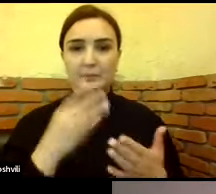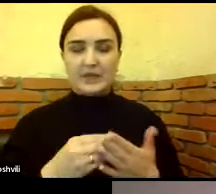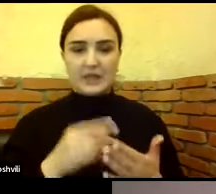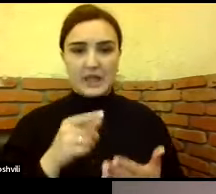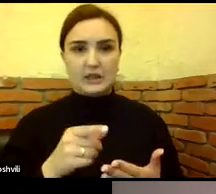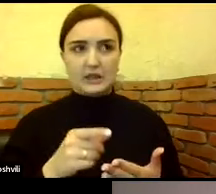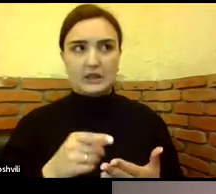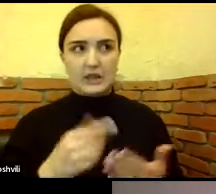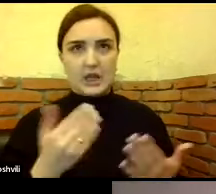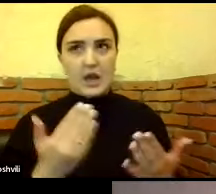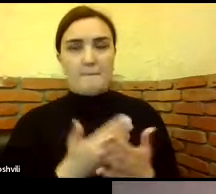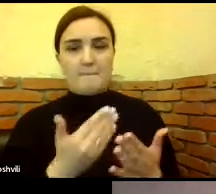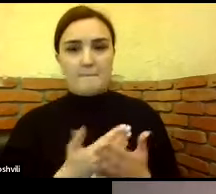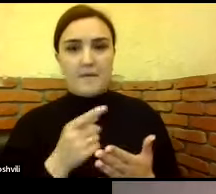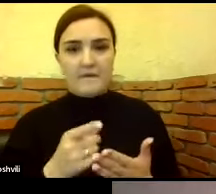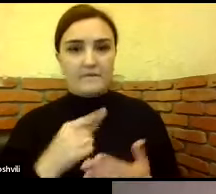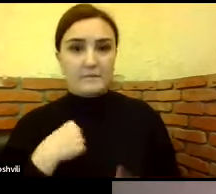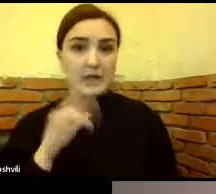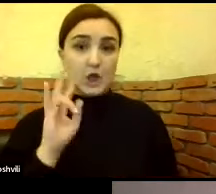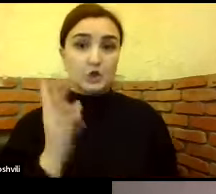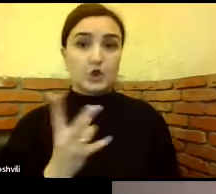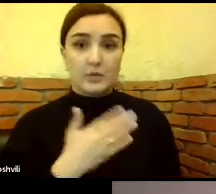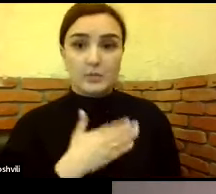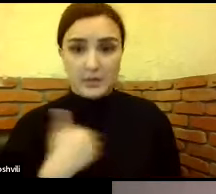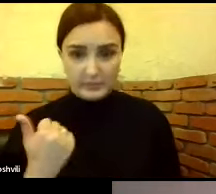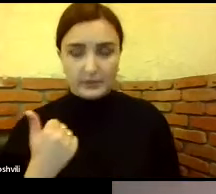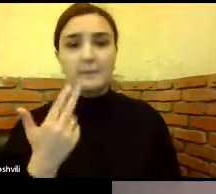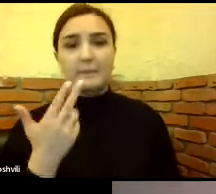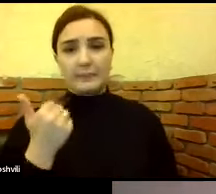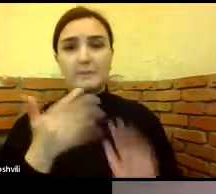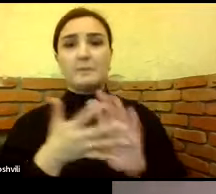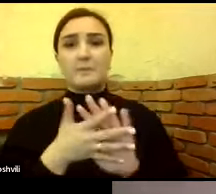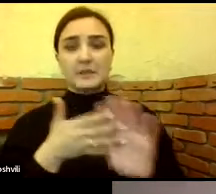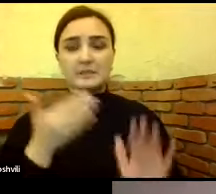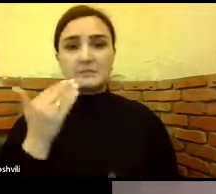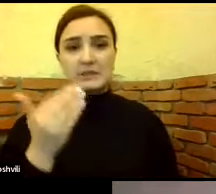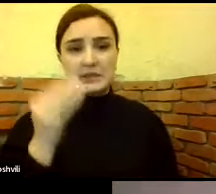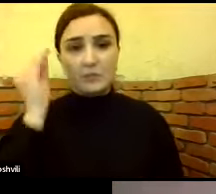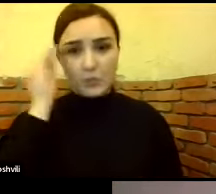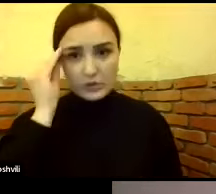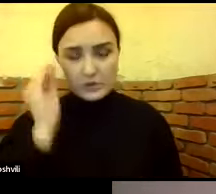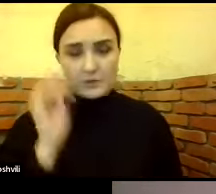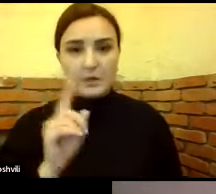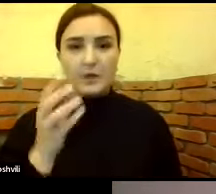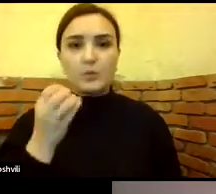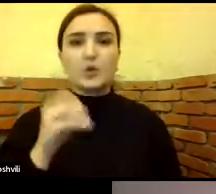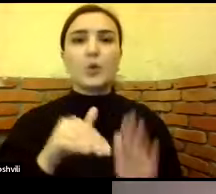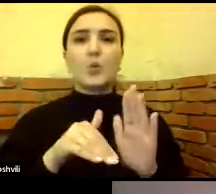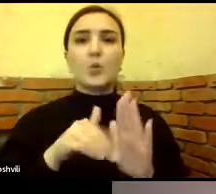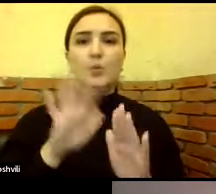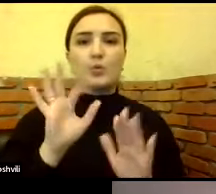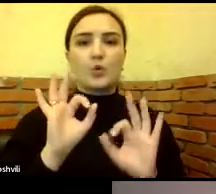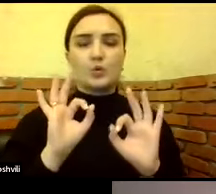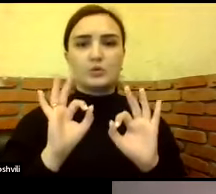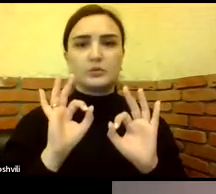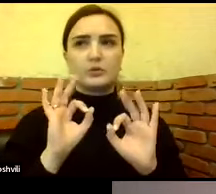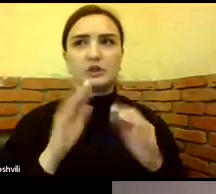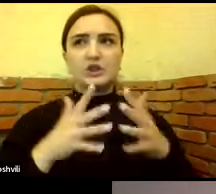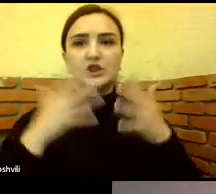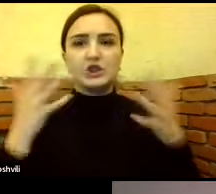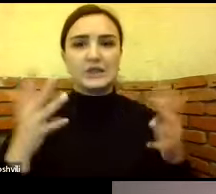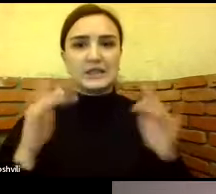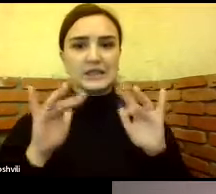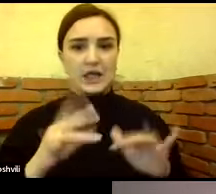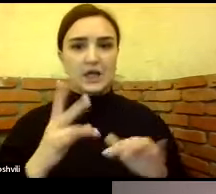ინტიმური ამბავი, რომელიც გაზეირებაც არ მინდა. აბსოლუტურად მესმის ამ პოზიციის, მაგრამ მგონია, რომ ვერაც უფრო დიდი კოლექტიური საქმე გვაქვს გასაკეთებელი,